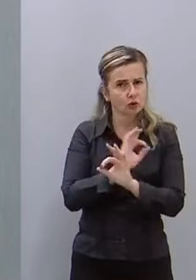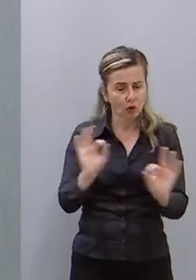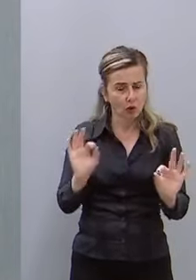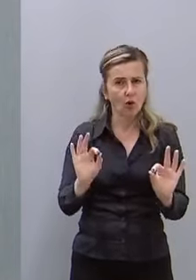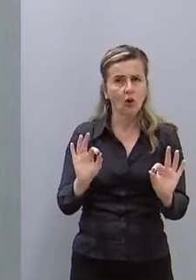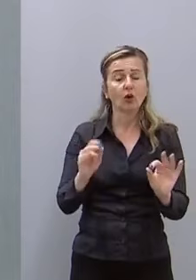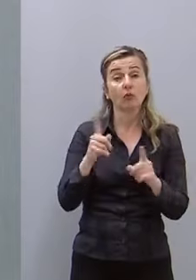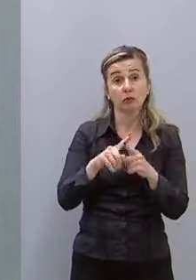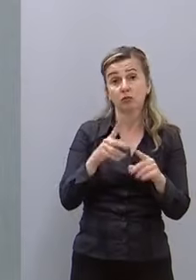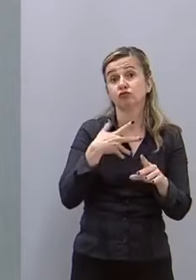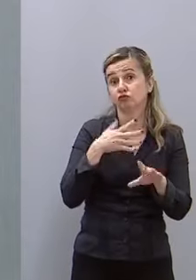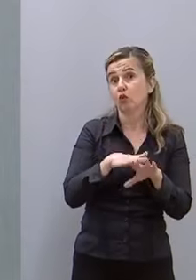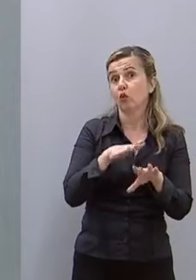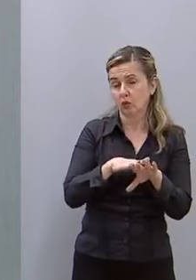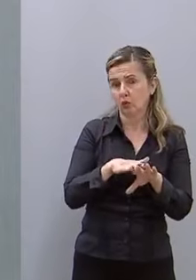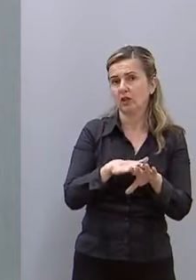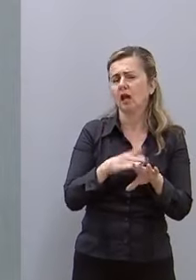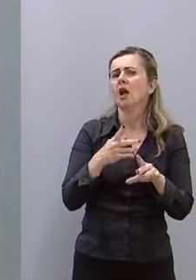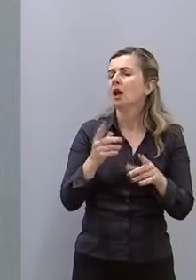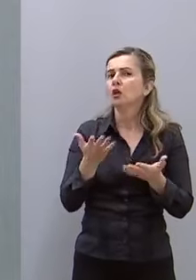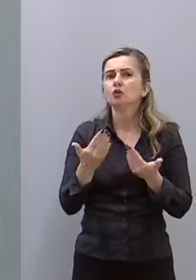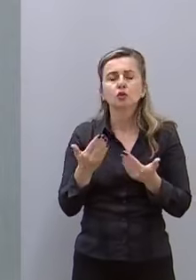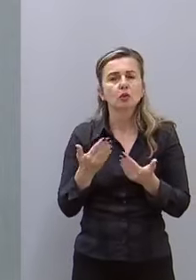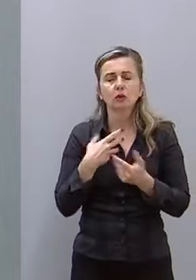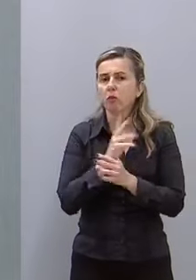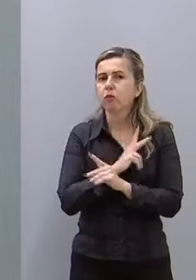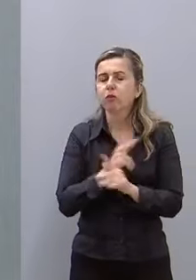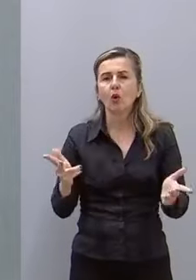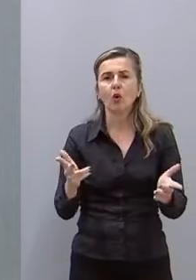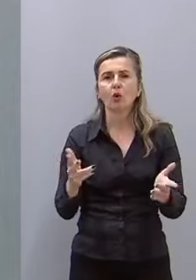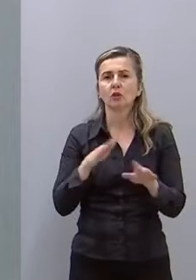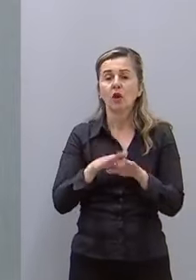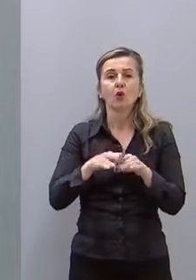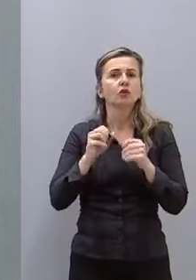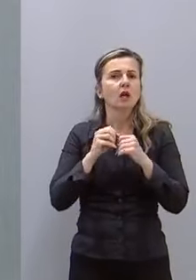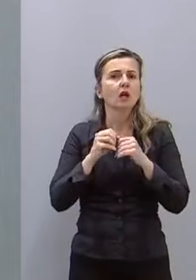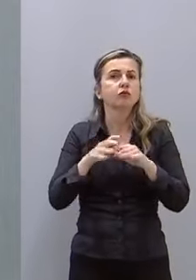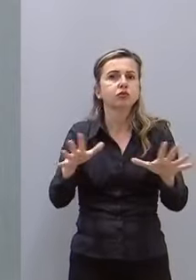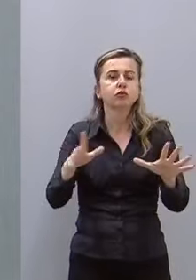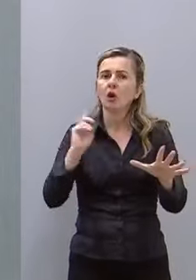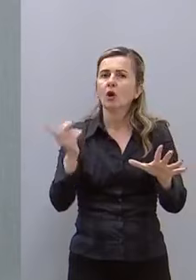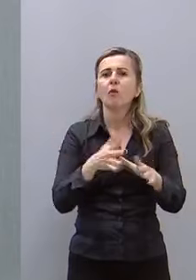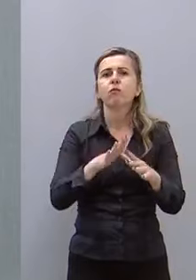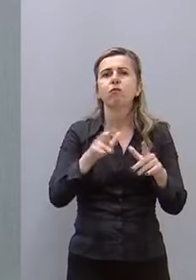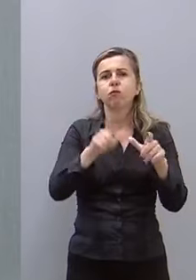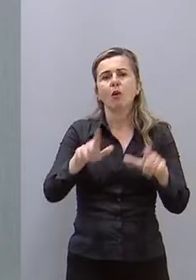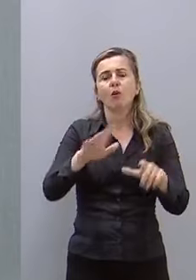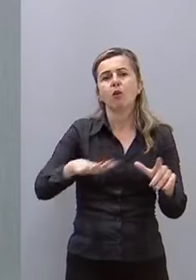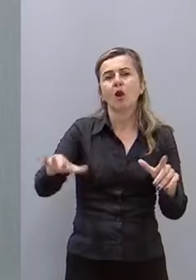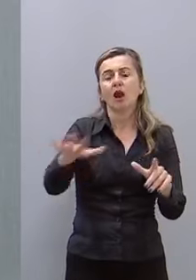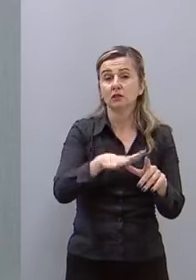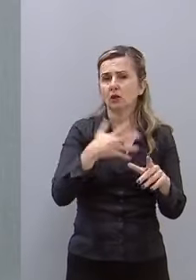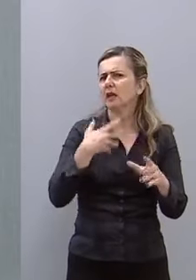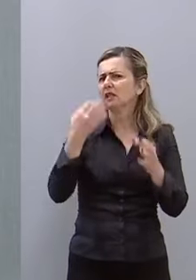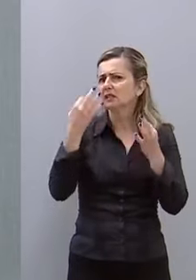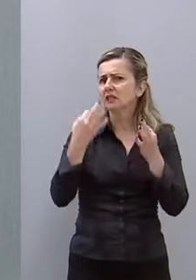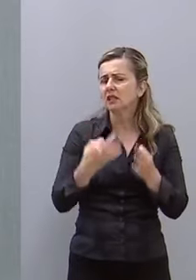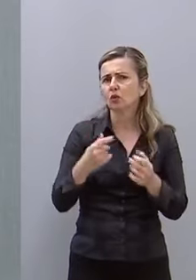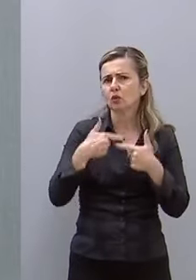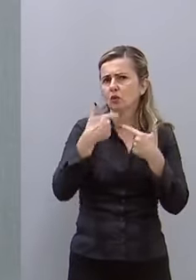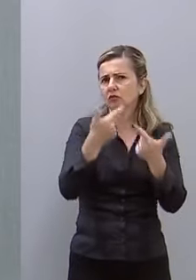sono utili saremo sicuramente pronti ad usarli in maniera diffusa nella popolazione perché sicuramente danno delle